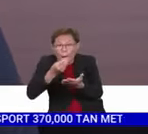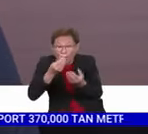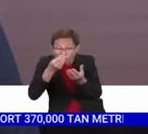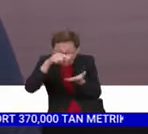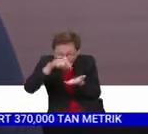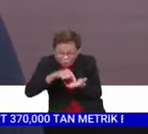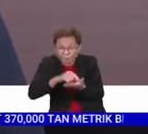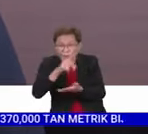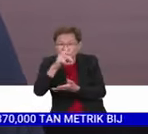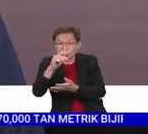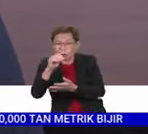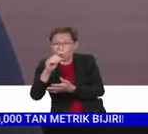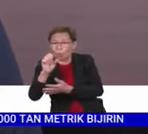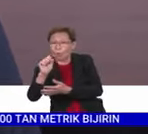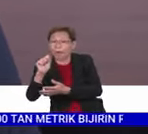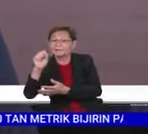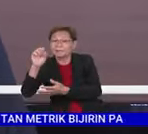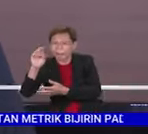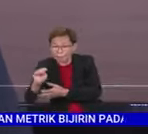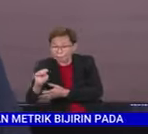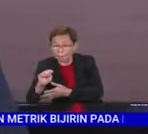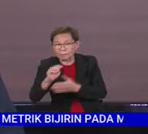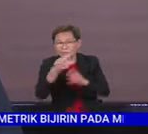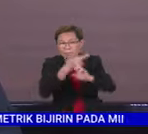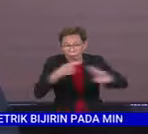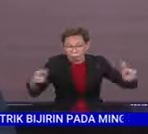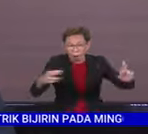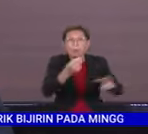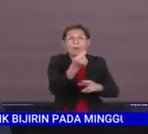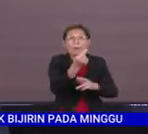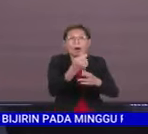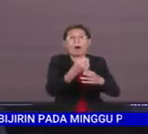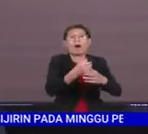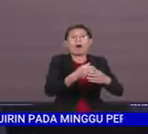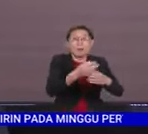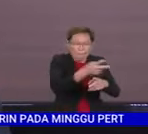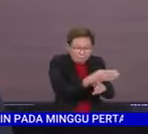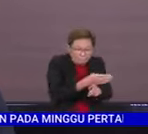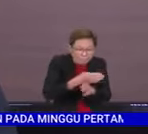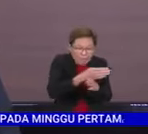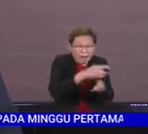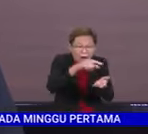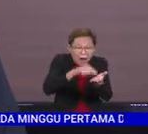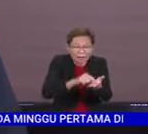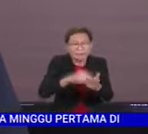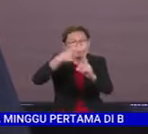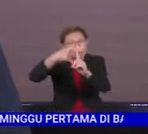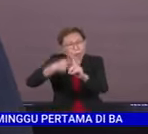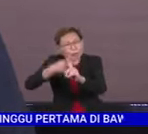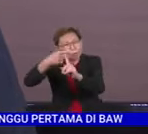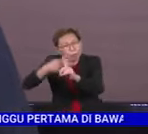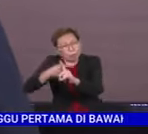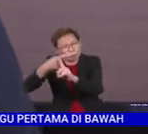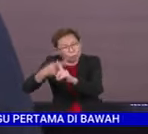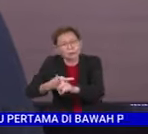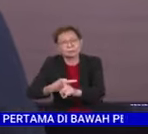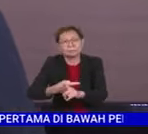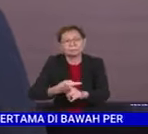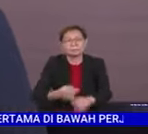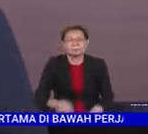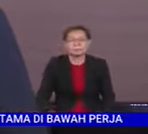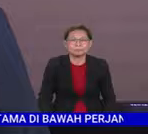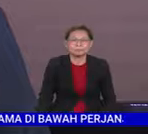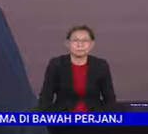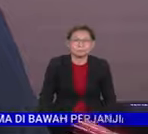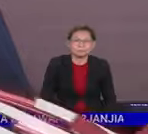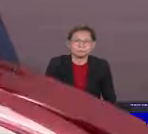Manakala DOSM perlu menyediakan indeks kos pengeluaran ayam secara bulanan. Kos bagi barangan